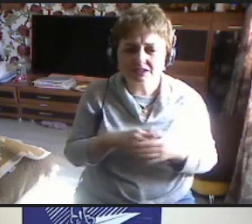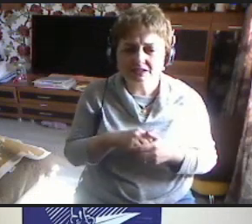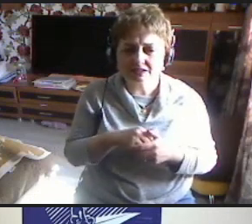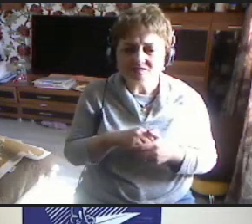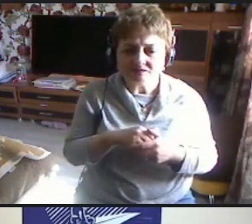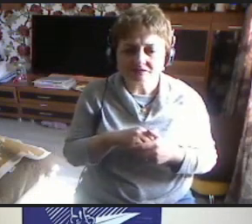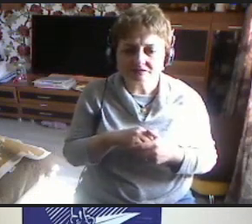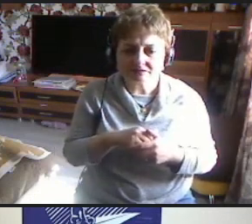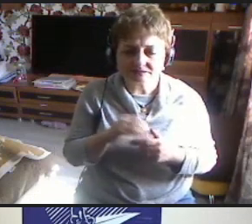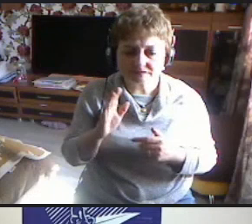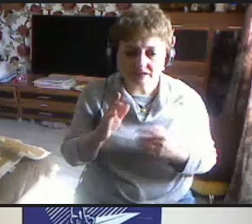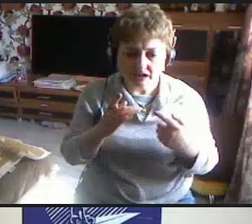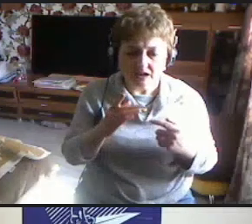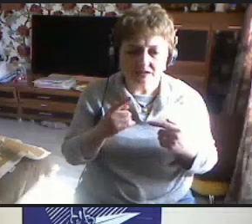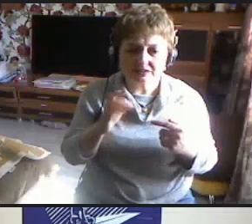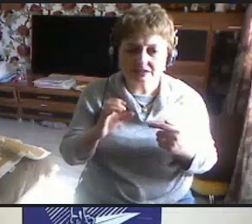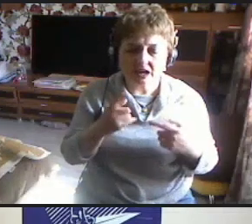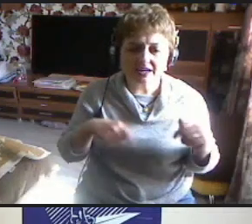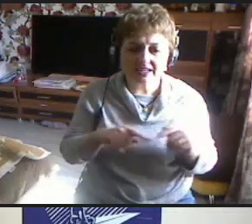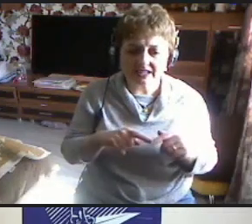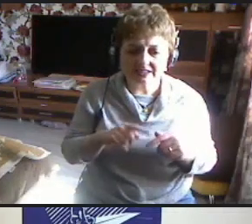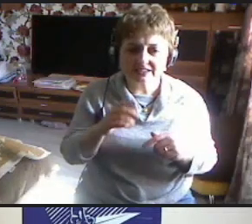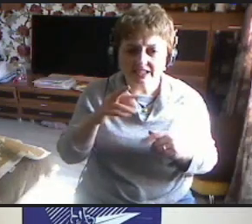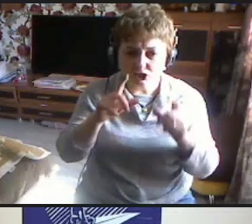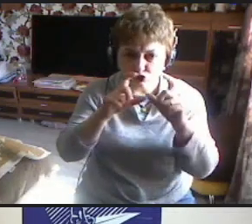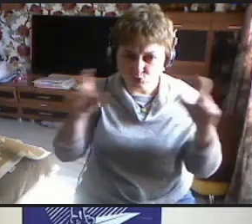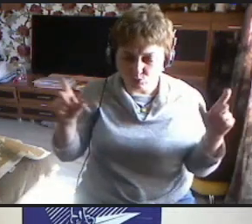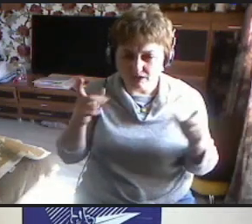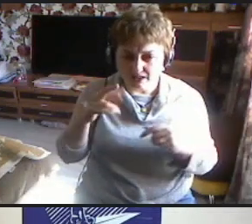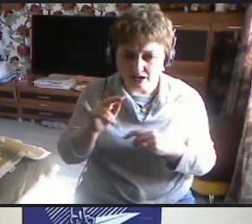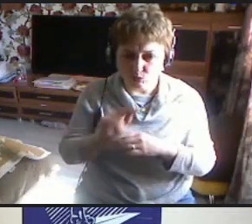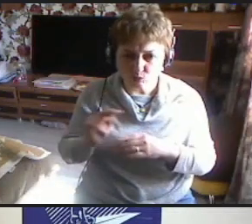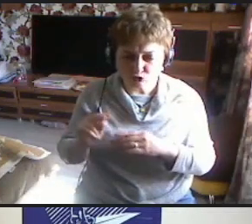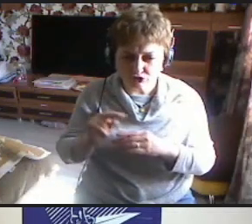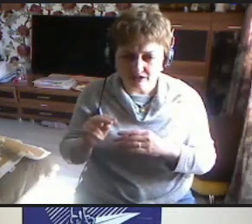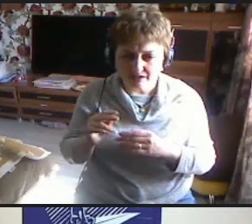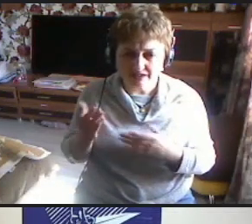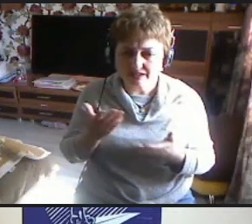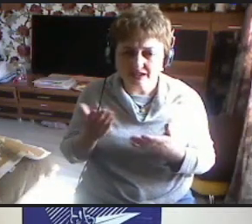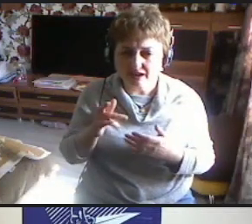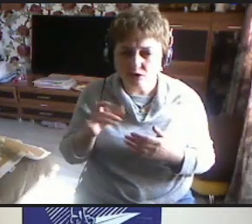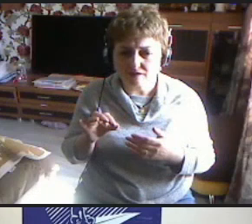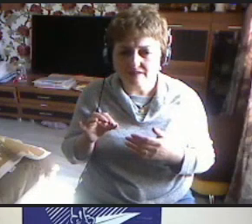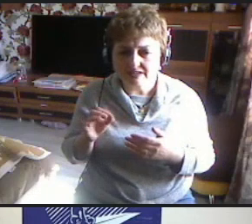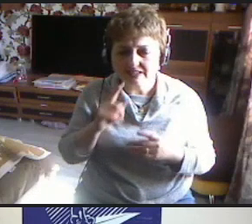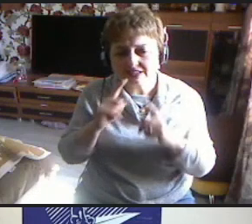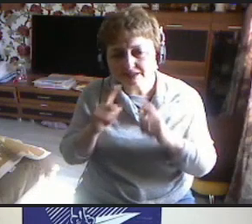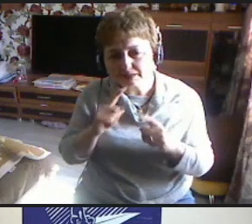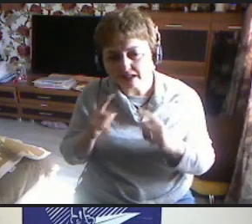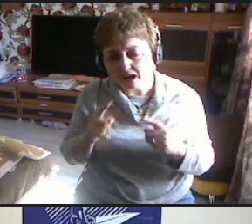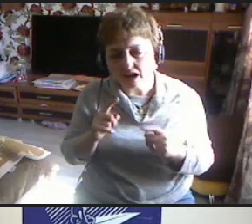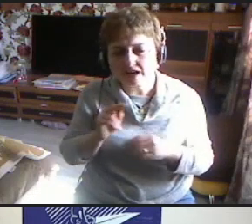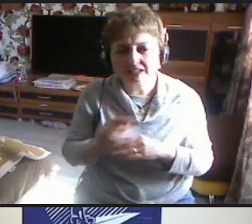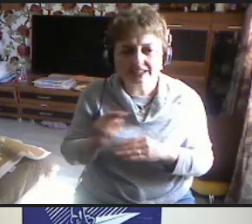организации для школы, для учителей, некого семинара, тренинга,